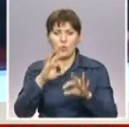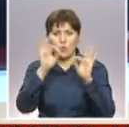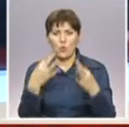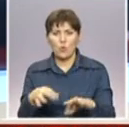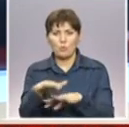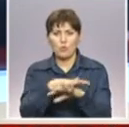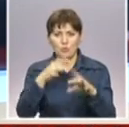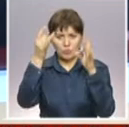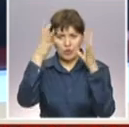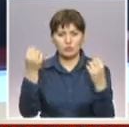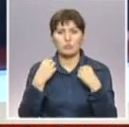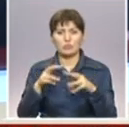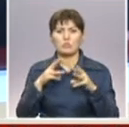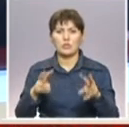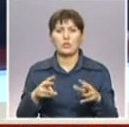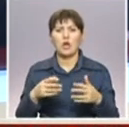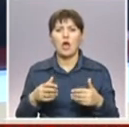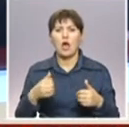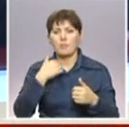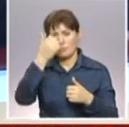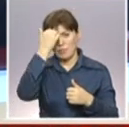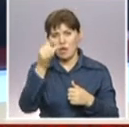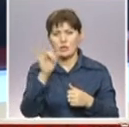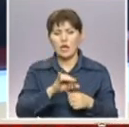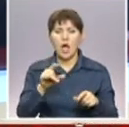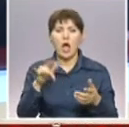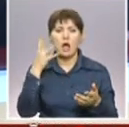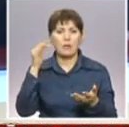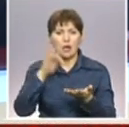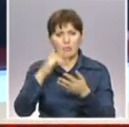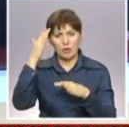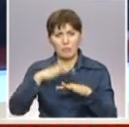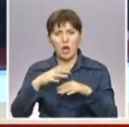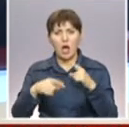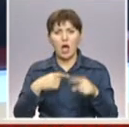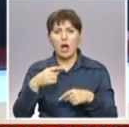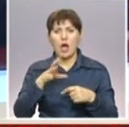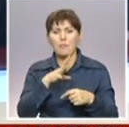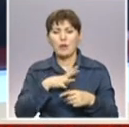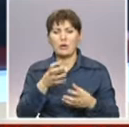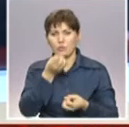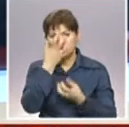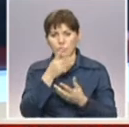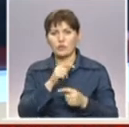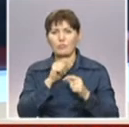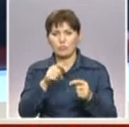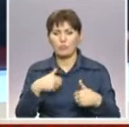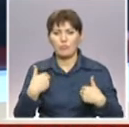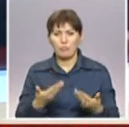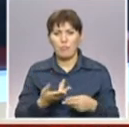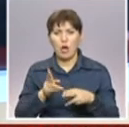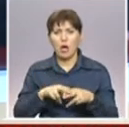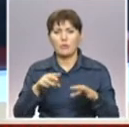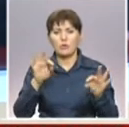ұжымына мәдениет және спорт министрлігі тарапынан алғыс хат пен Алматы қаласы әкімдігінің атынан ықылас гүлі табыс етілді. Оған қоса